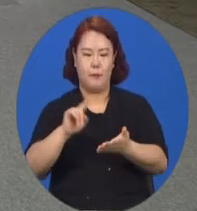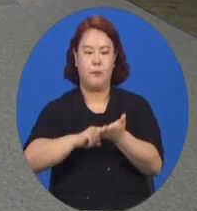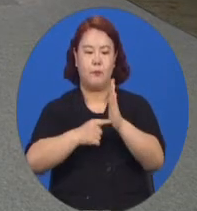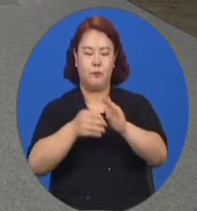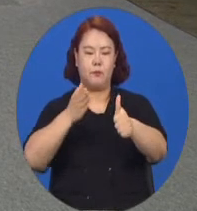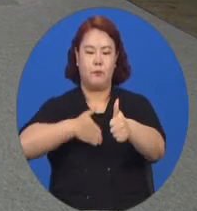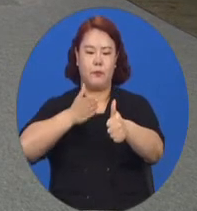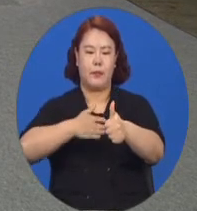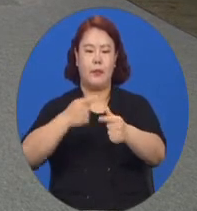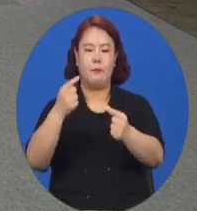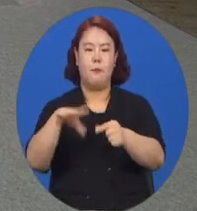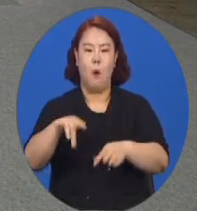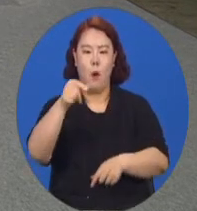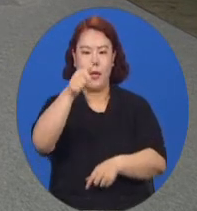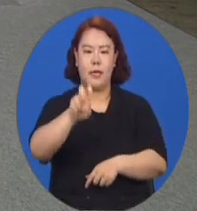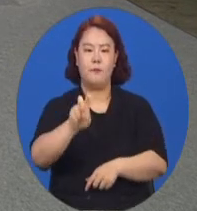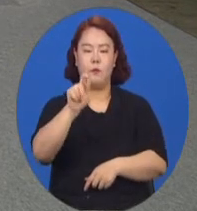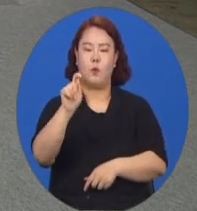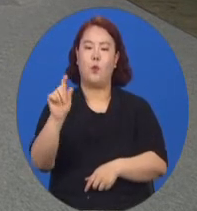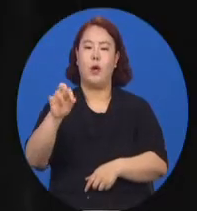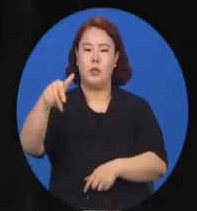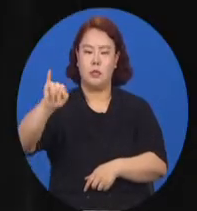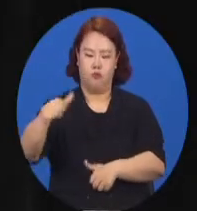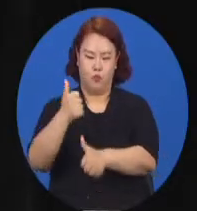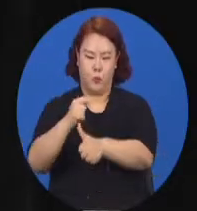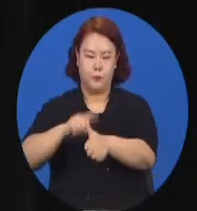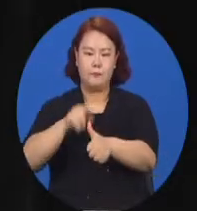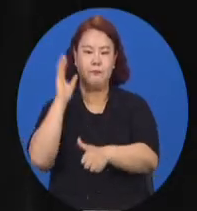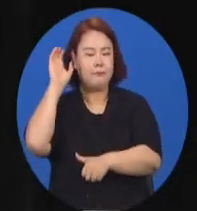바라겠습니다. 먼저 김광직 후보부터 듣겠습니다.